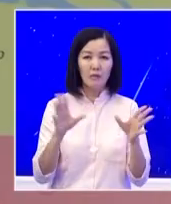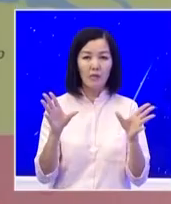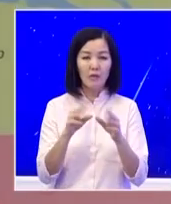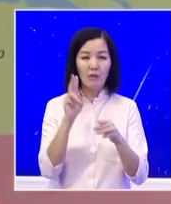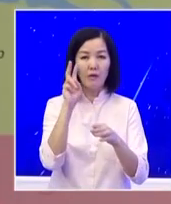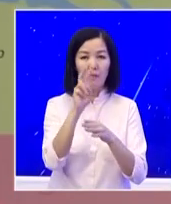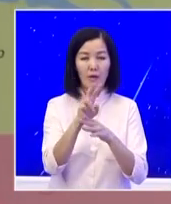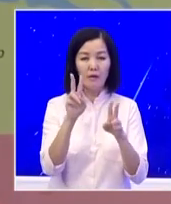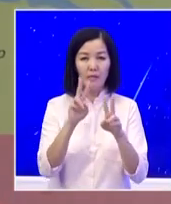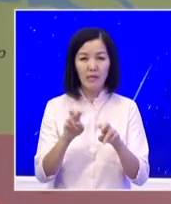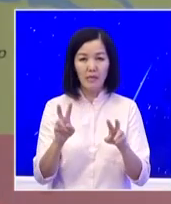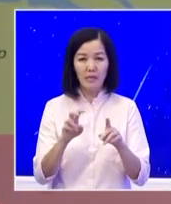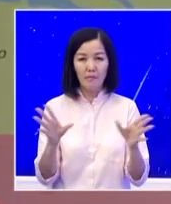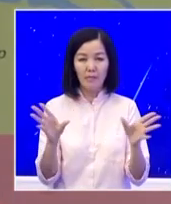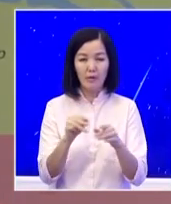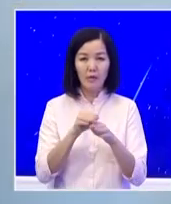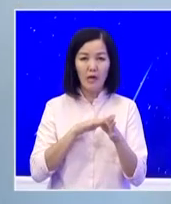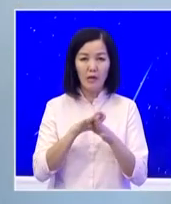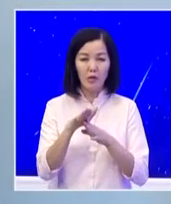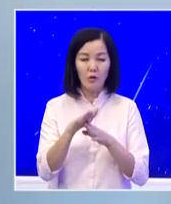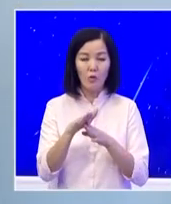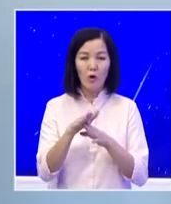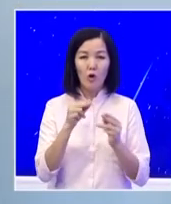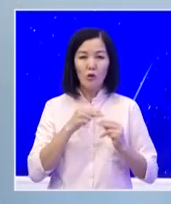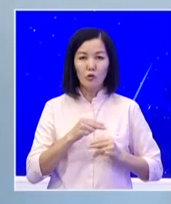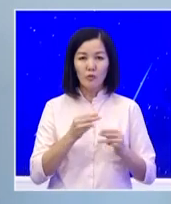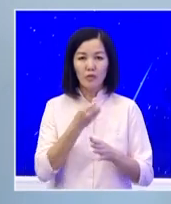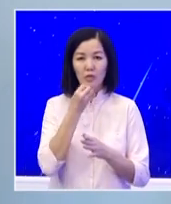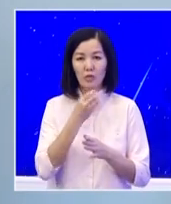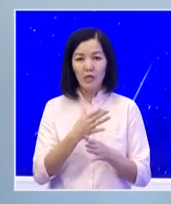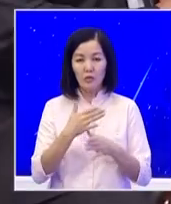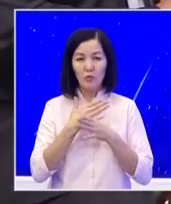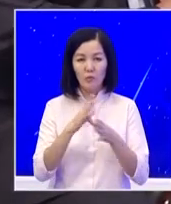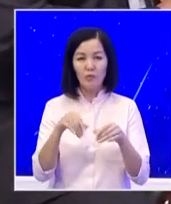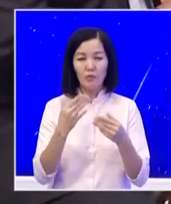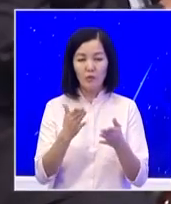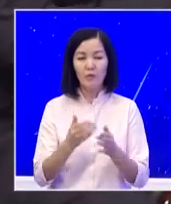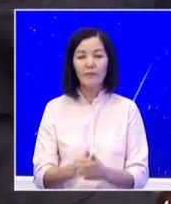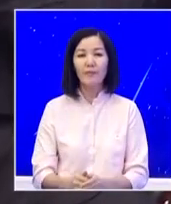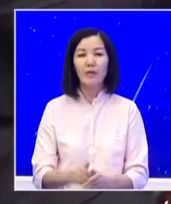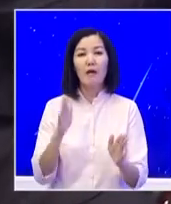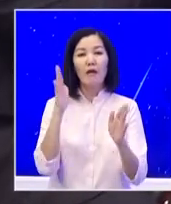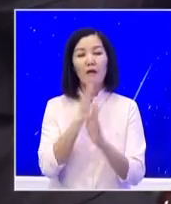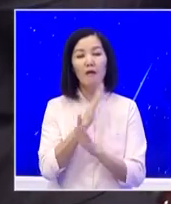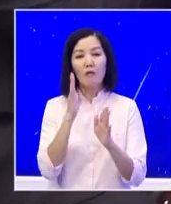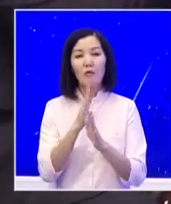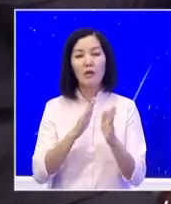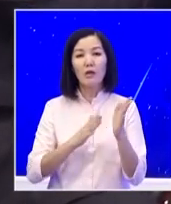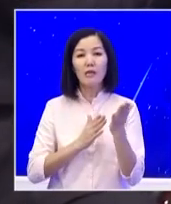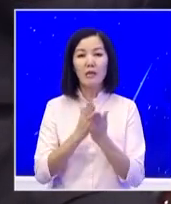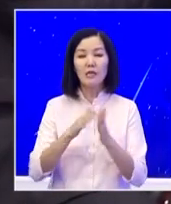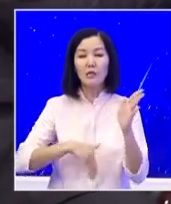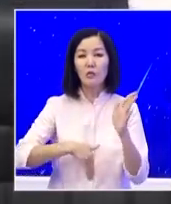барып, бірге жұмыс жасап, олардың жұмысына жақсы болуына ықпал жасау. Экология саласының үздігі